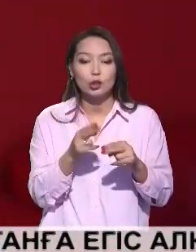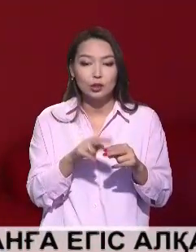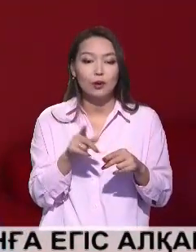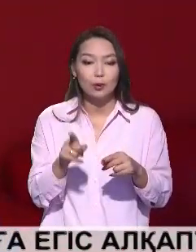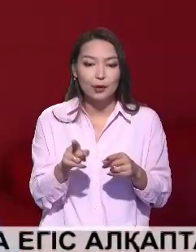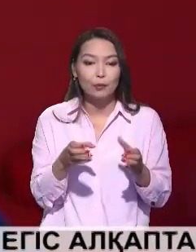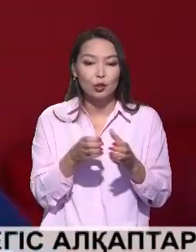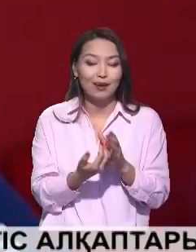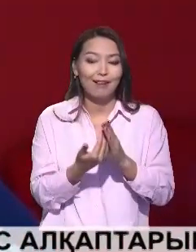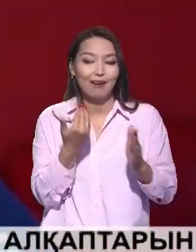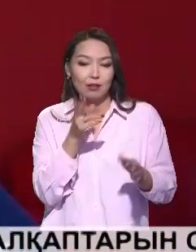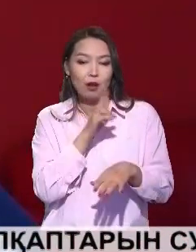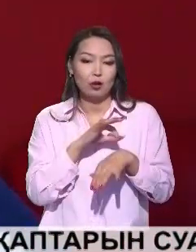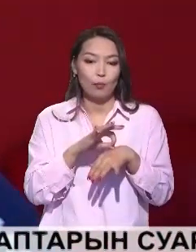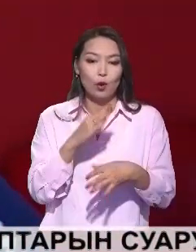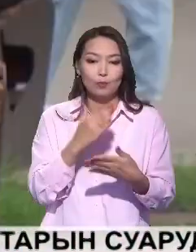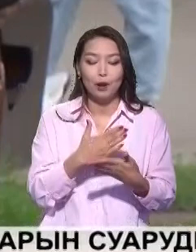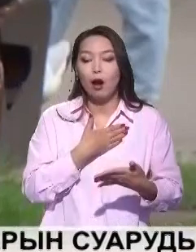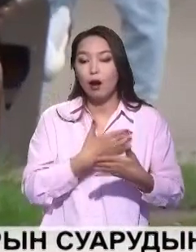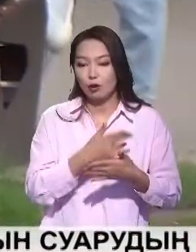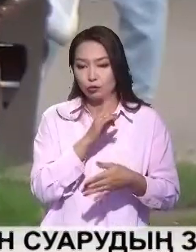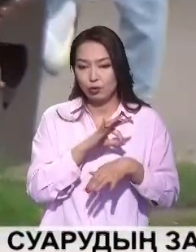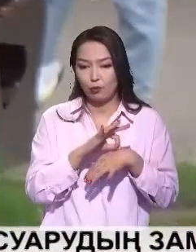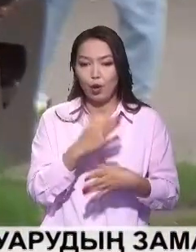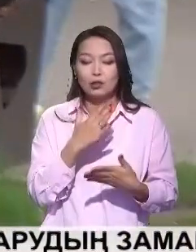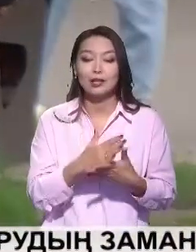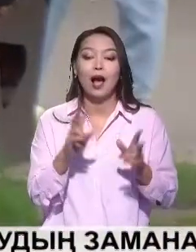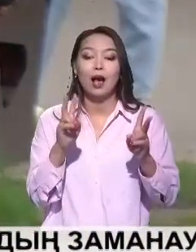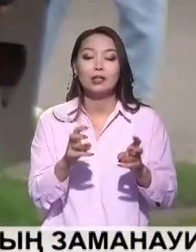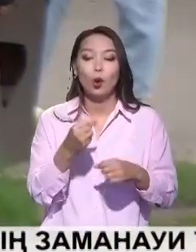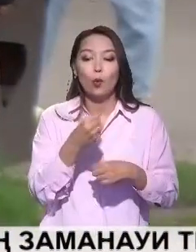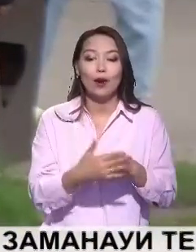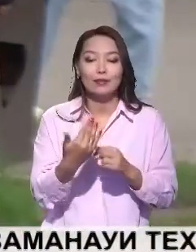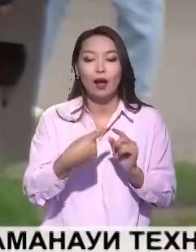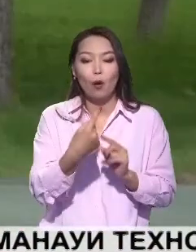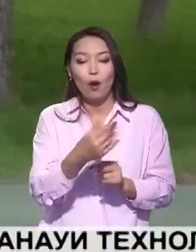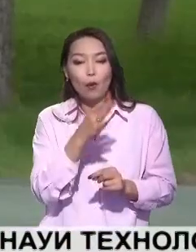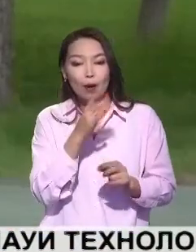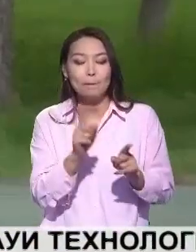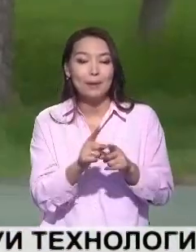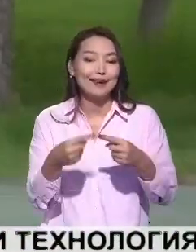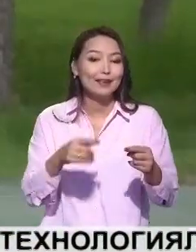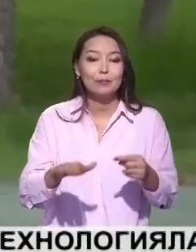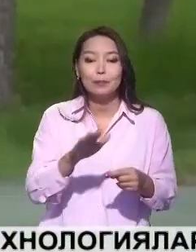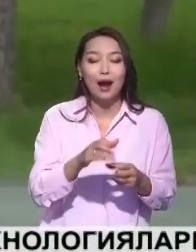алу жұмыстарын жүзеге асырады, кешенді жұмыс жүргізеді. Аталған орталықтар алдағы уақытта тек ірі қалаларда